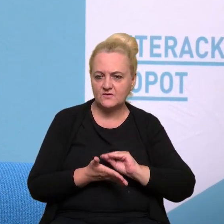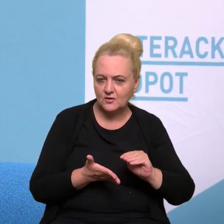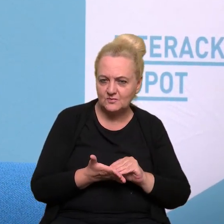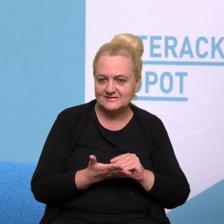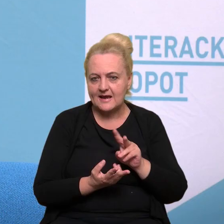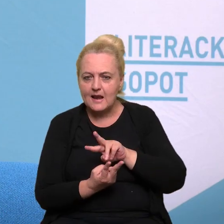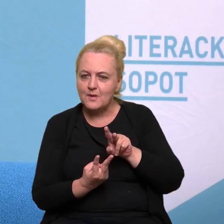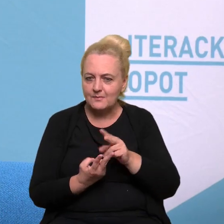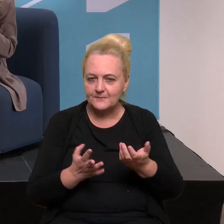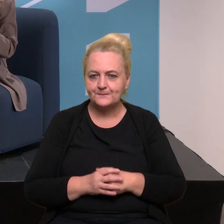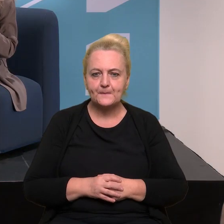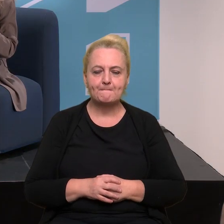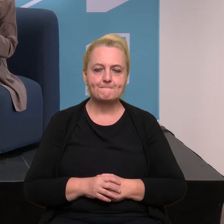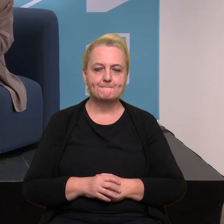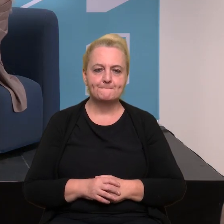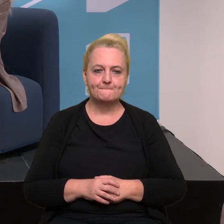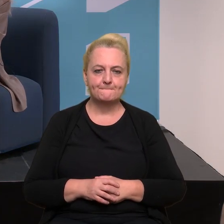pisać?